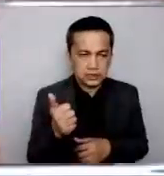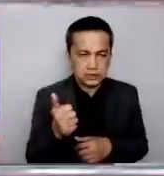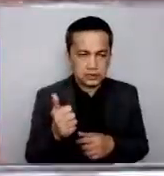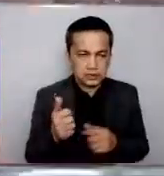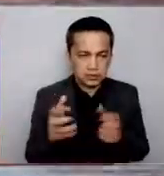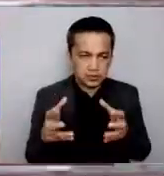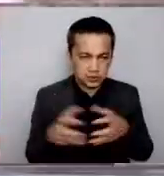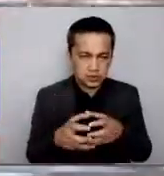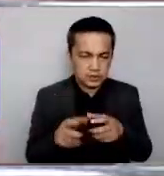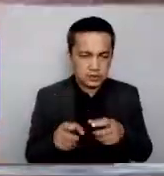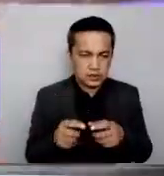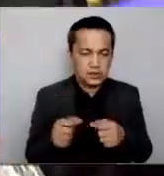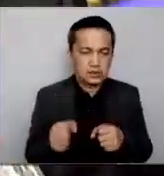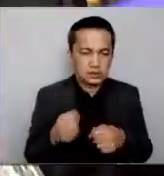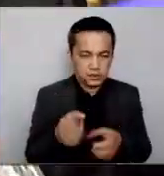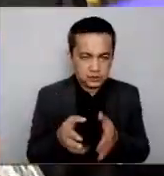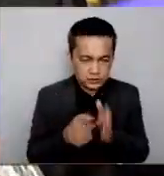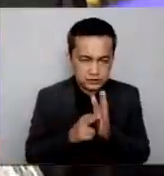humiling na magkaroon nito.